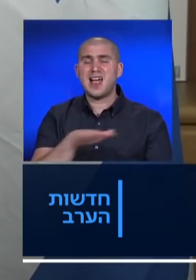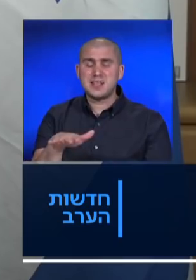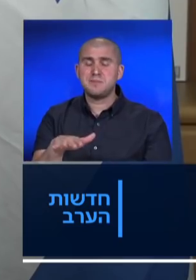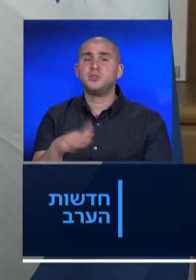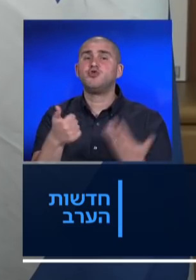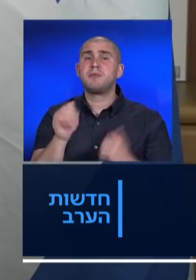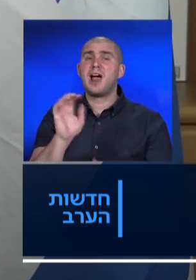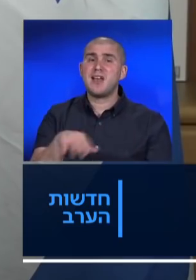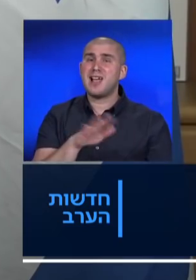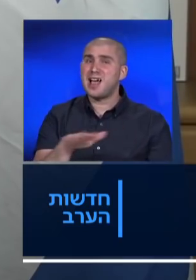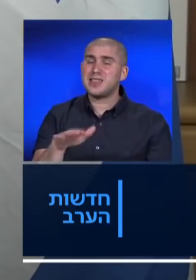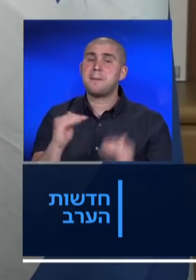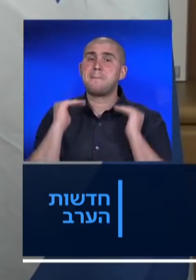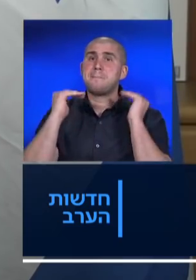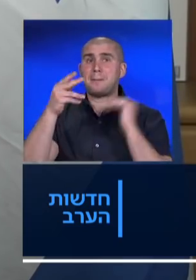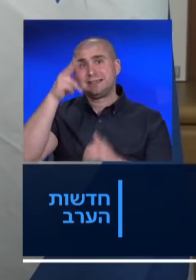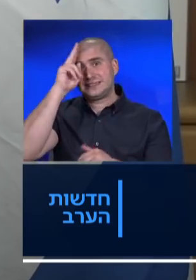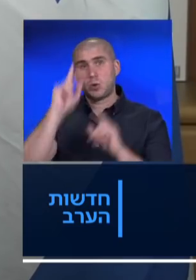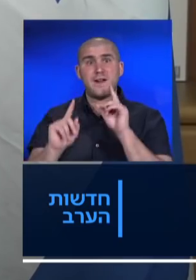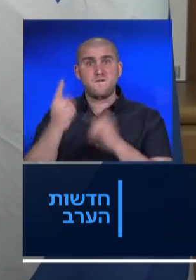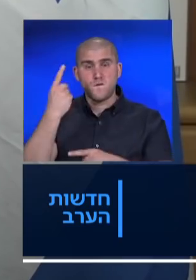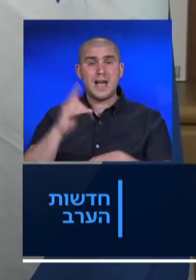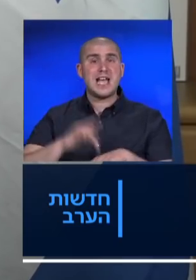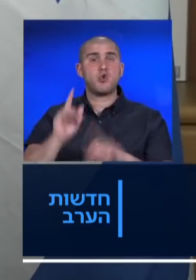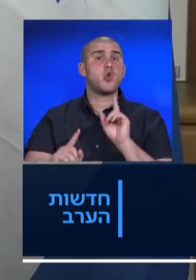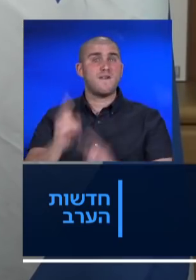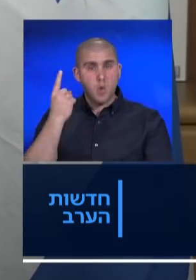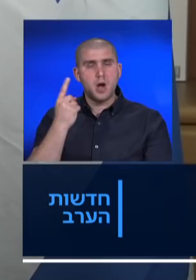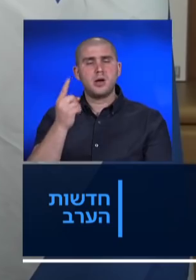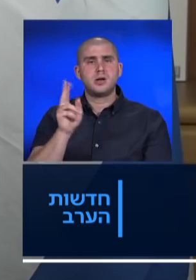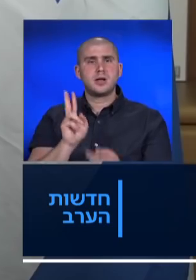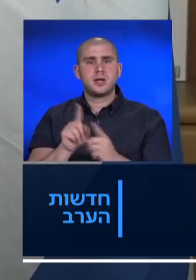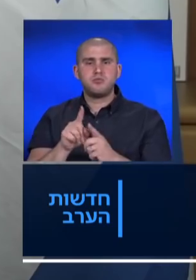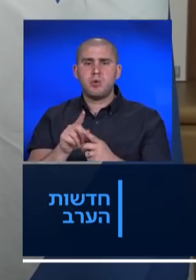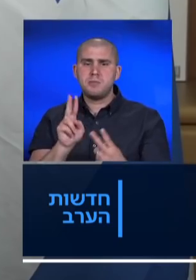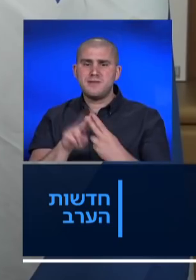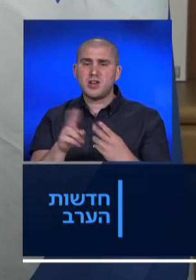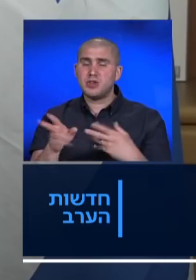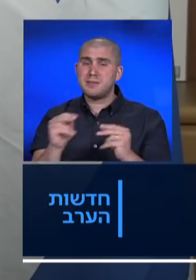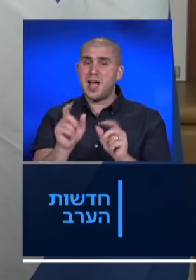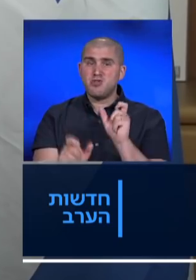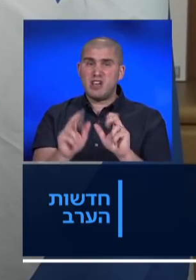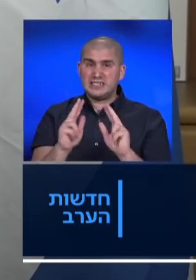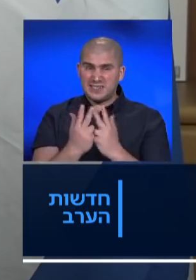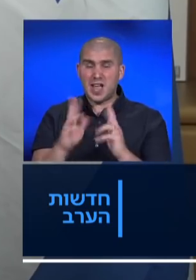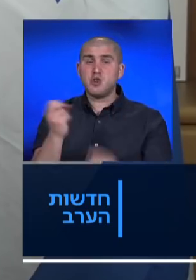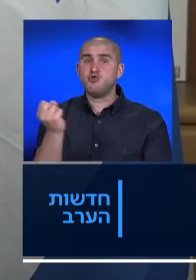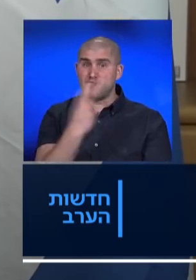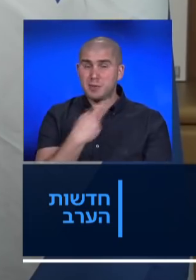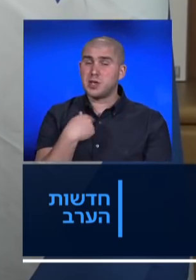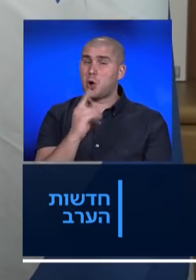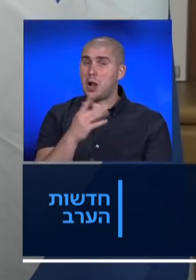ברמת סיכון יחסית גבוהה, רגישות גבוהה, מפגש מאוד קרוב עם אנשי הצוות, ואחרי שבועיים אני יכול לומר לך